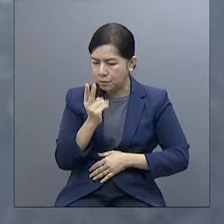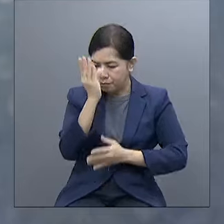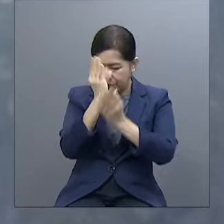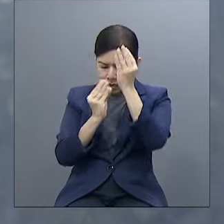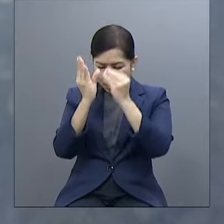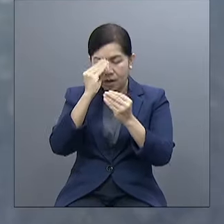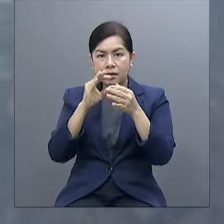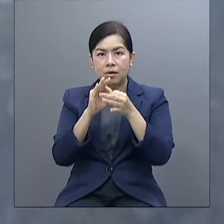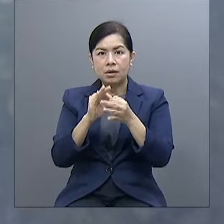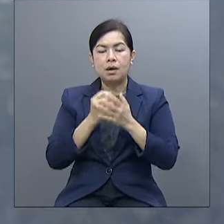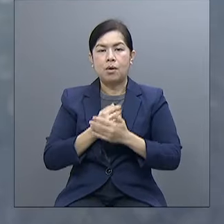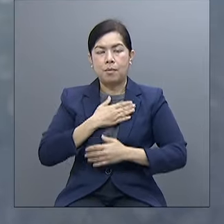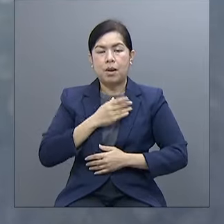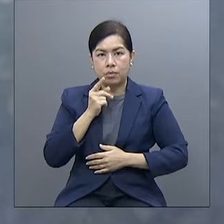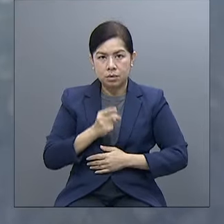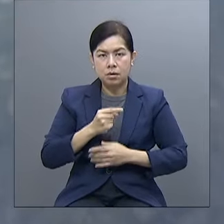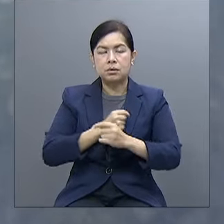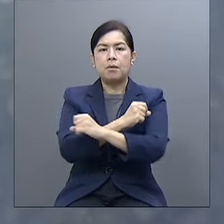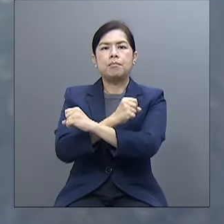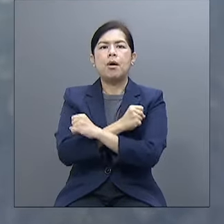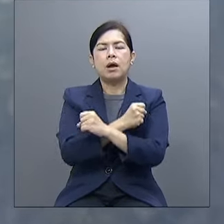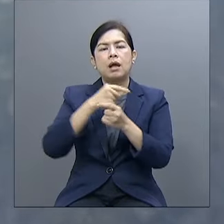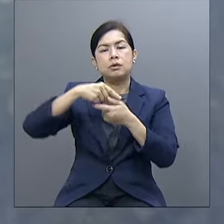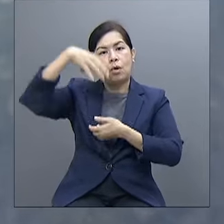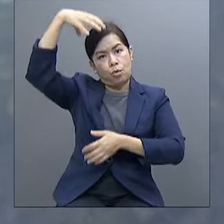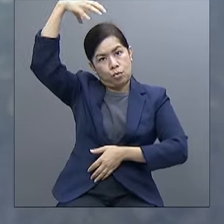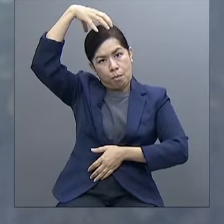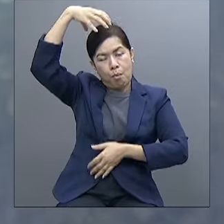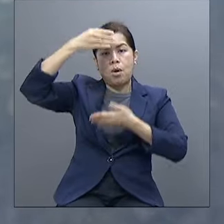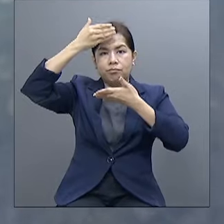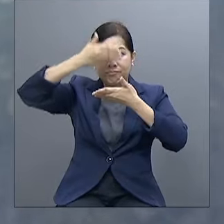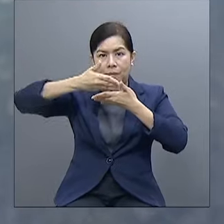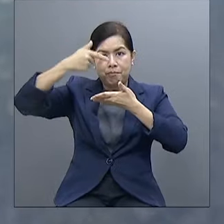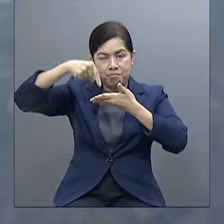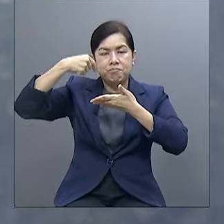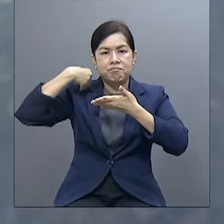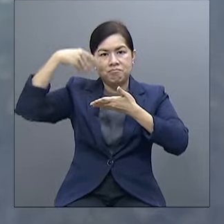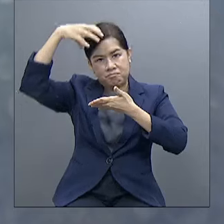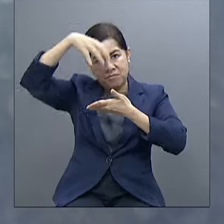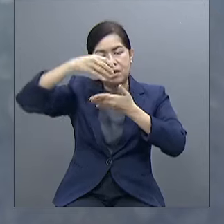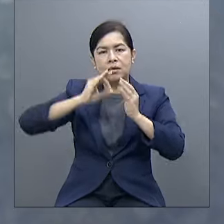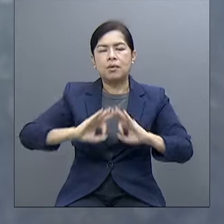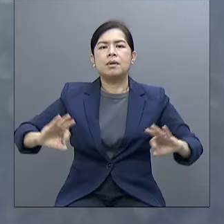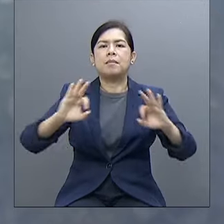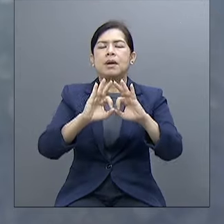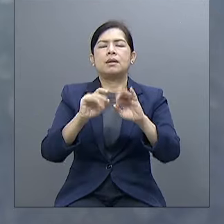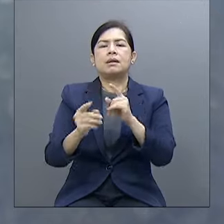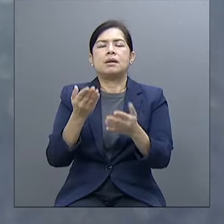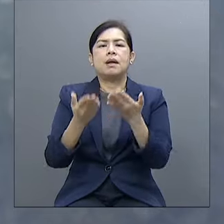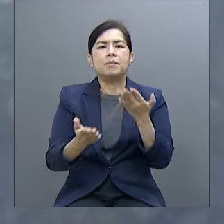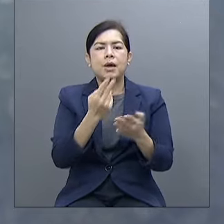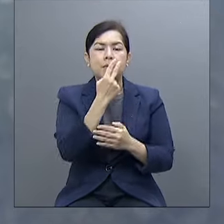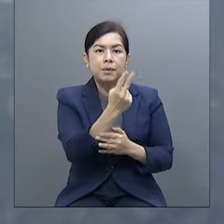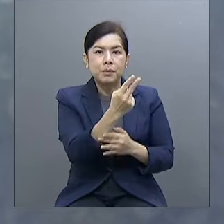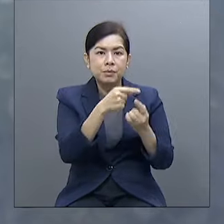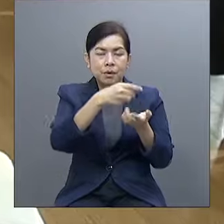สวมหมวกนิรภัยสายรัดนิรภัยสิ่งต่างๆเนี่ยมันประกอบกันทั้งเรื่องและรูปเพื่อให้เห็นความปลอด